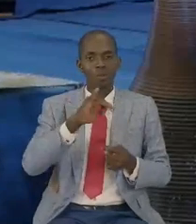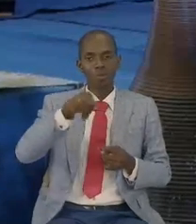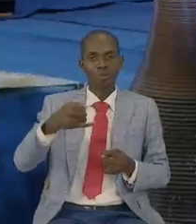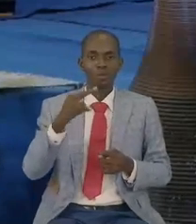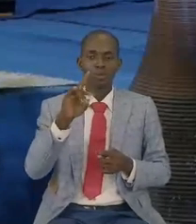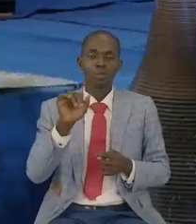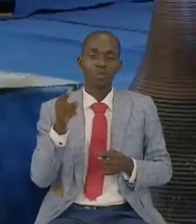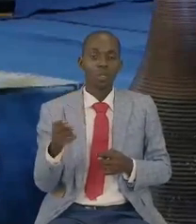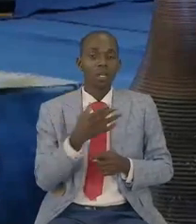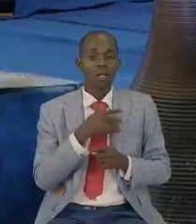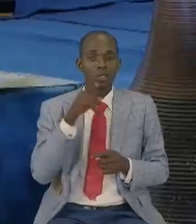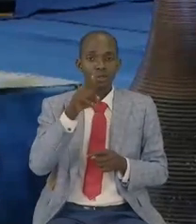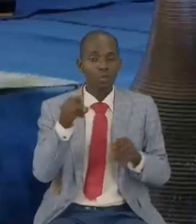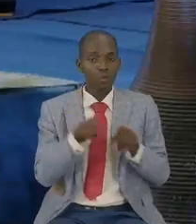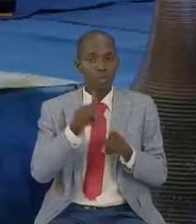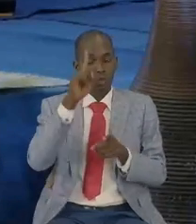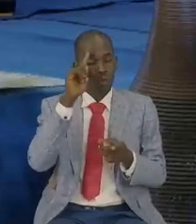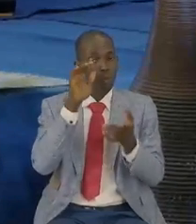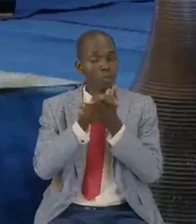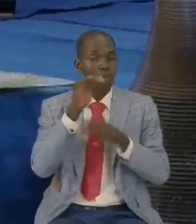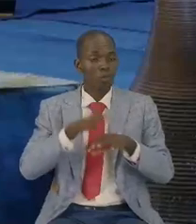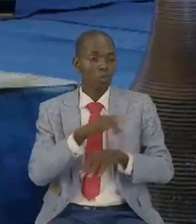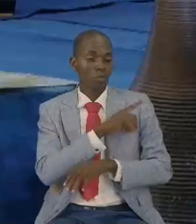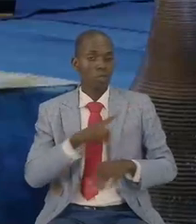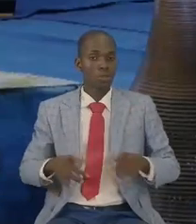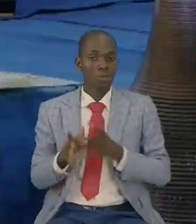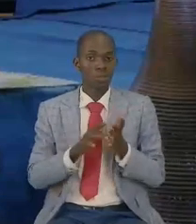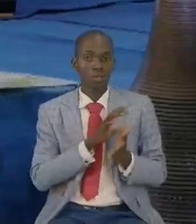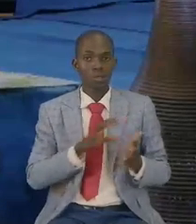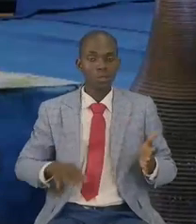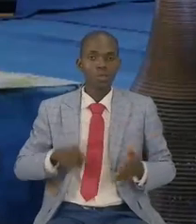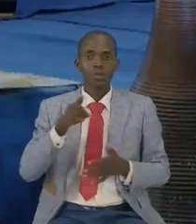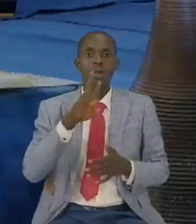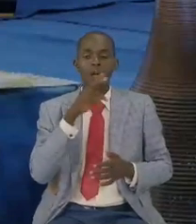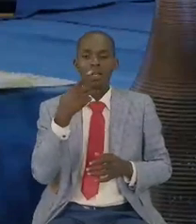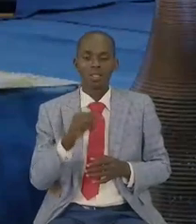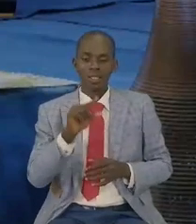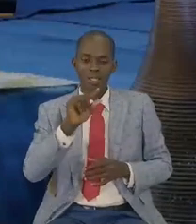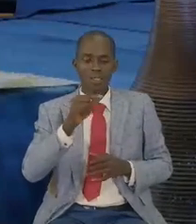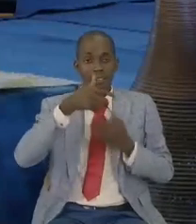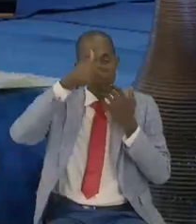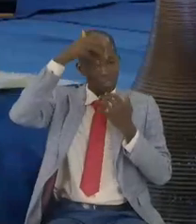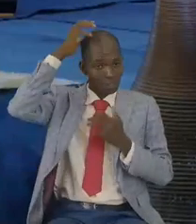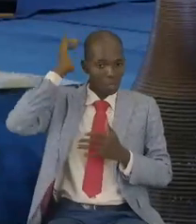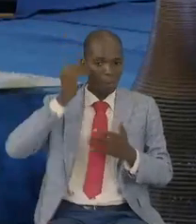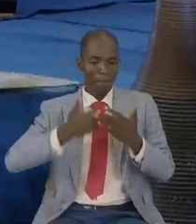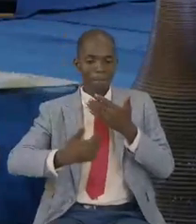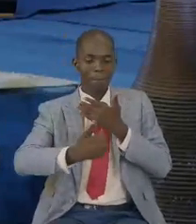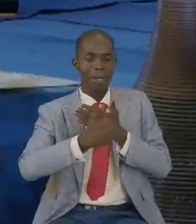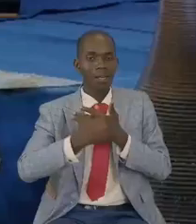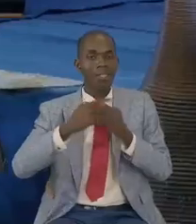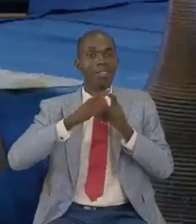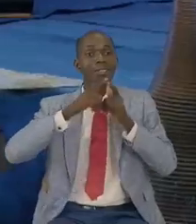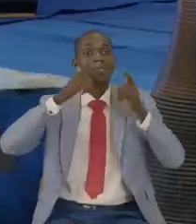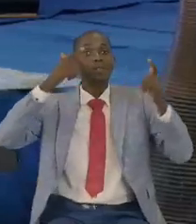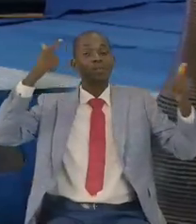tu crois au Seigneur Jésus-Christ, tu as le petit lionceau derrière le grand